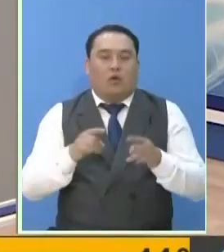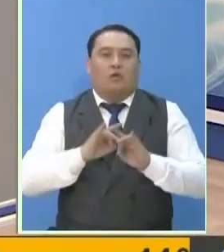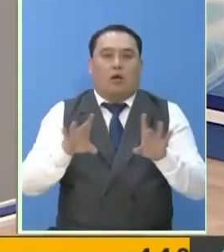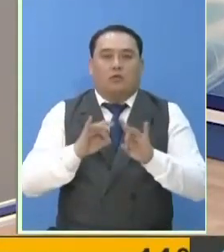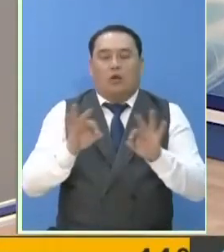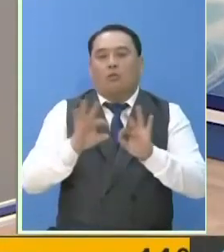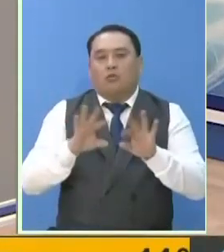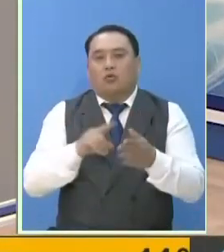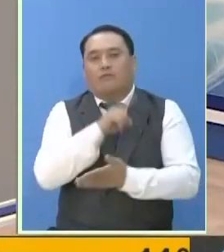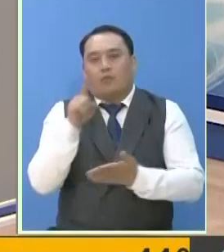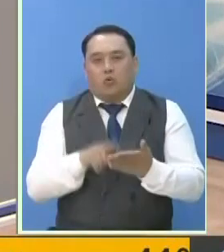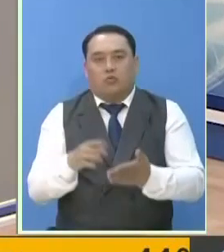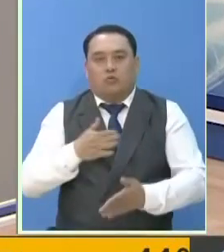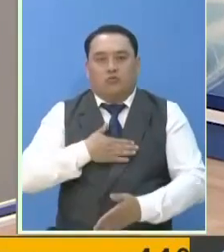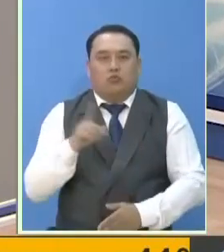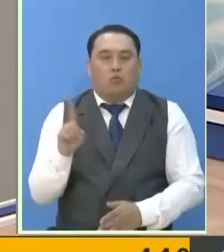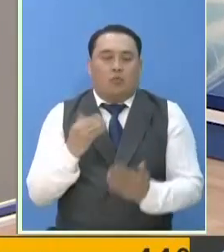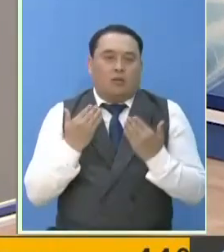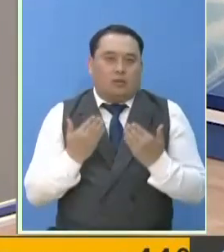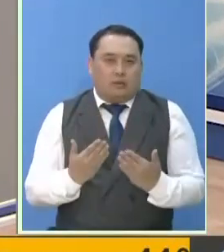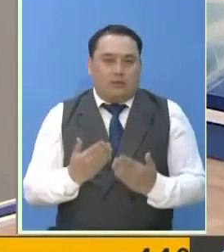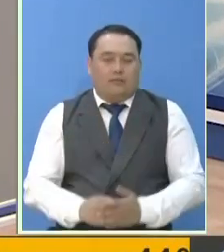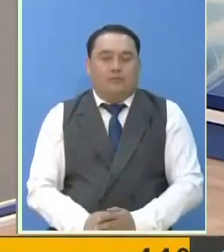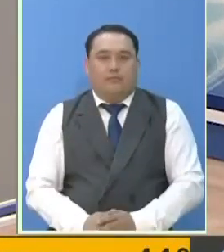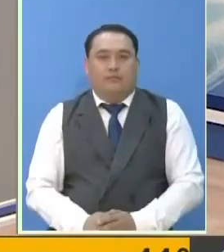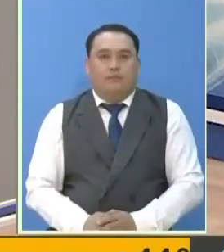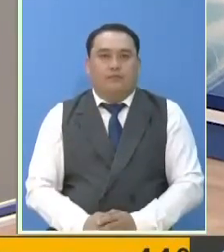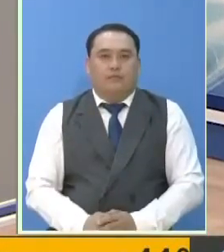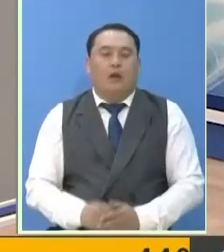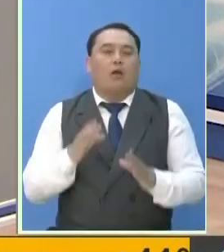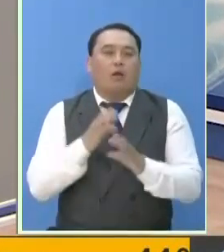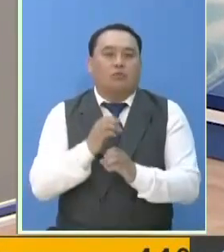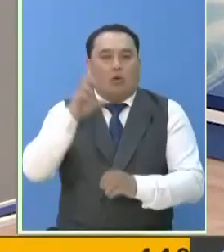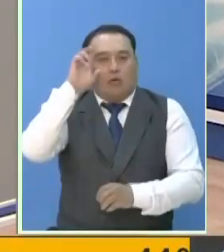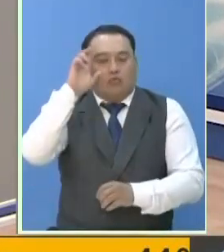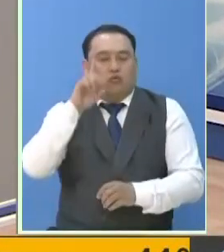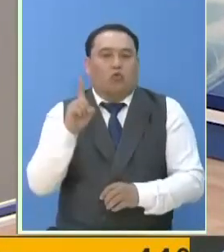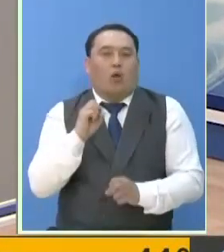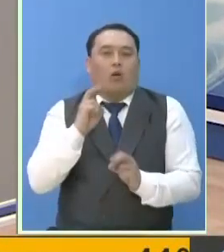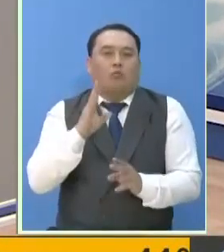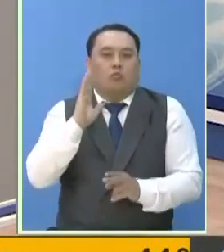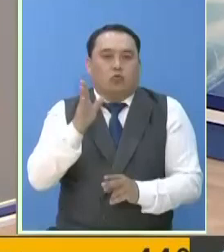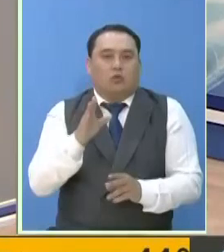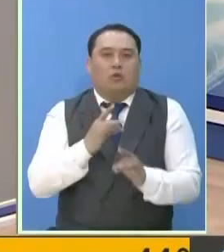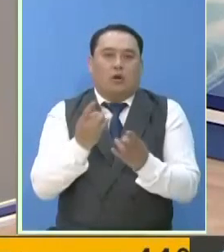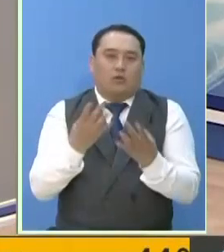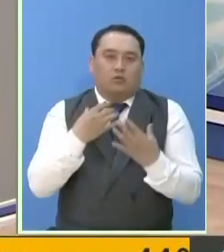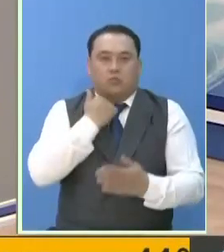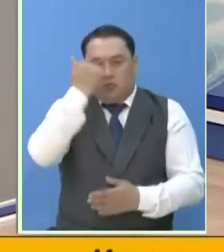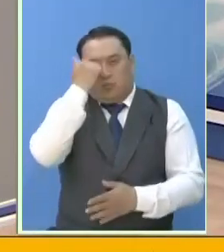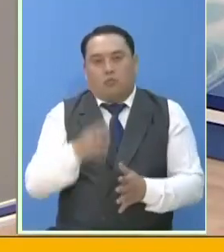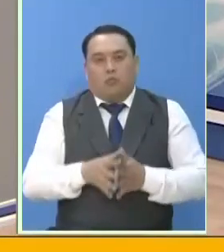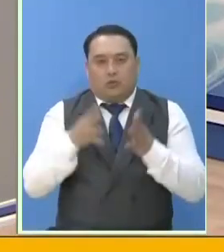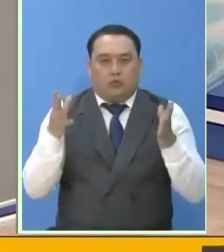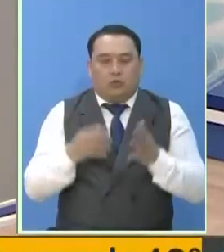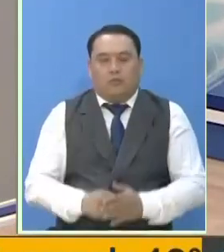«Сегодня», и рассказать нам о том, как же происходит сокращение государственных служащих и что вообще происходит в области государственных